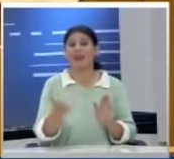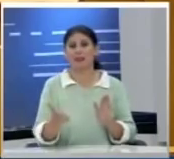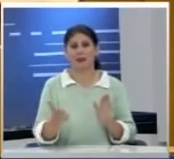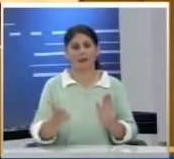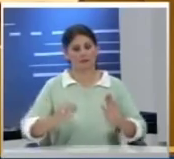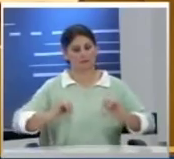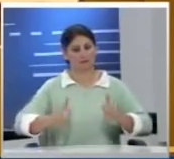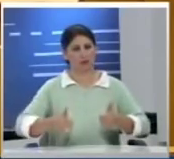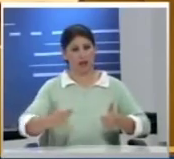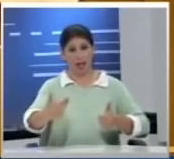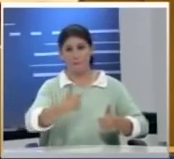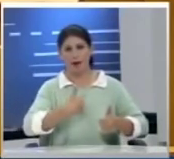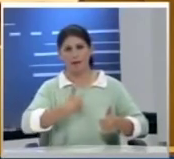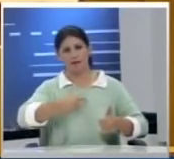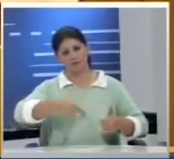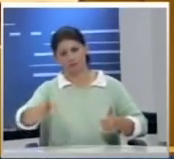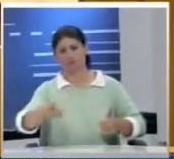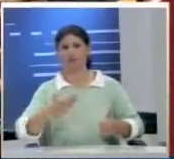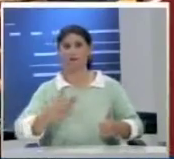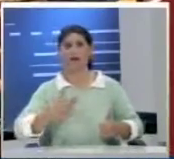να παραπέμψει εμένα.